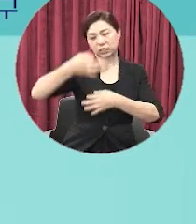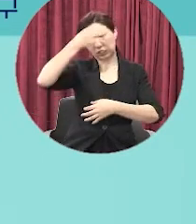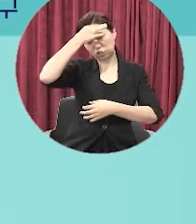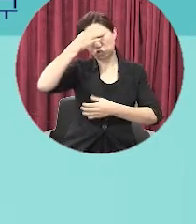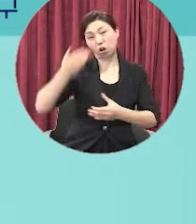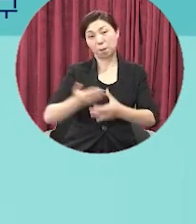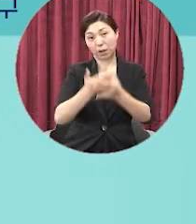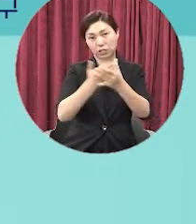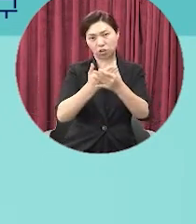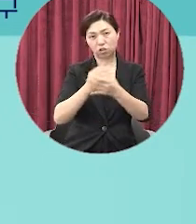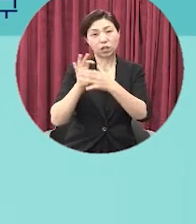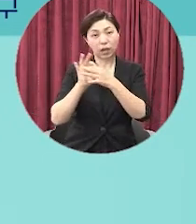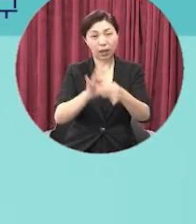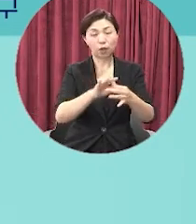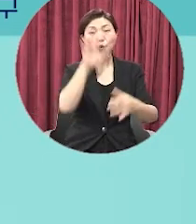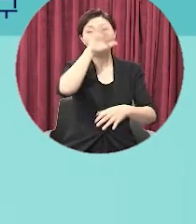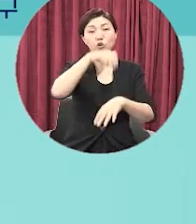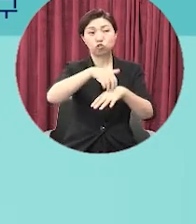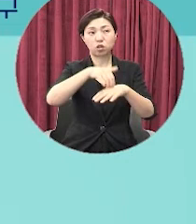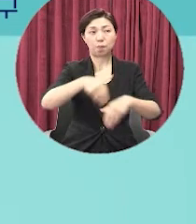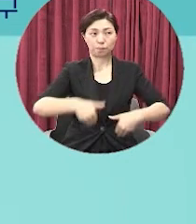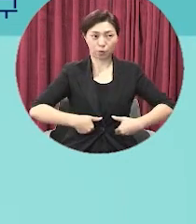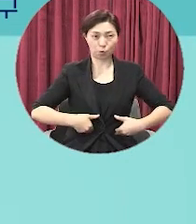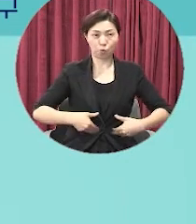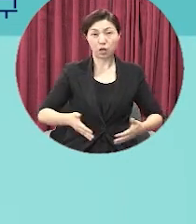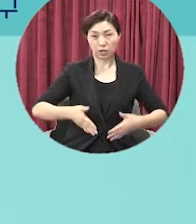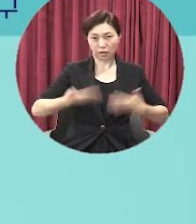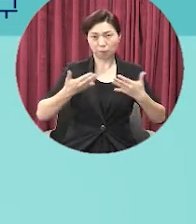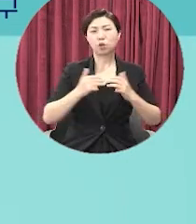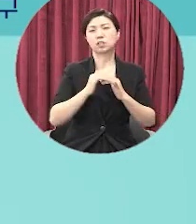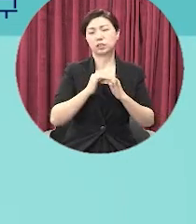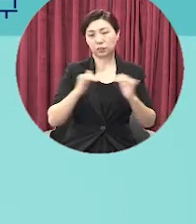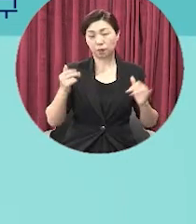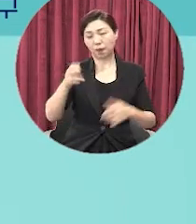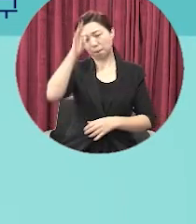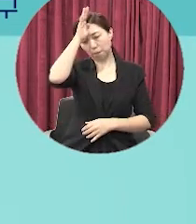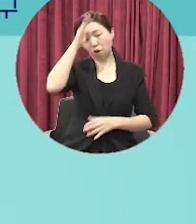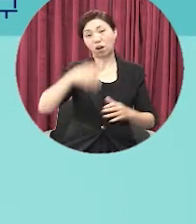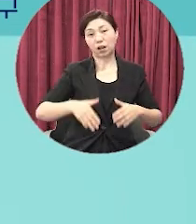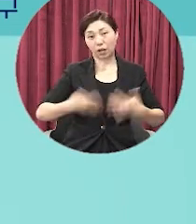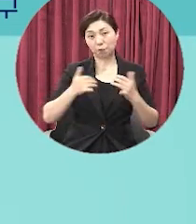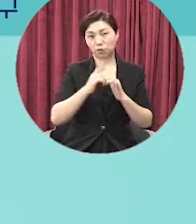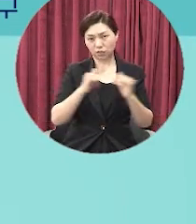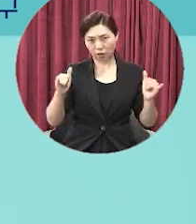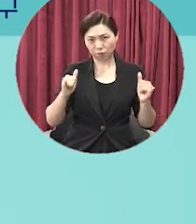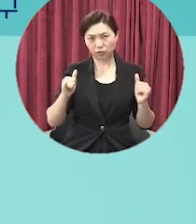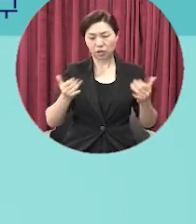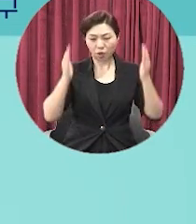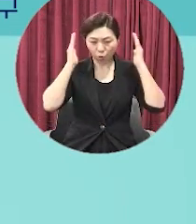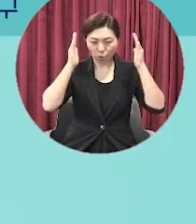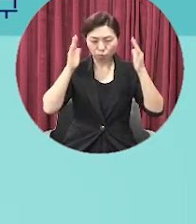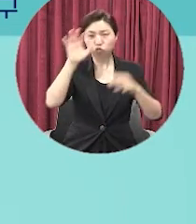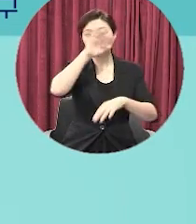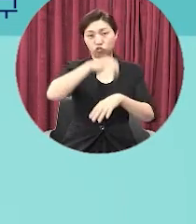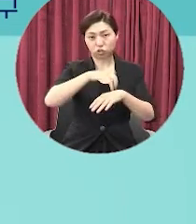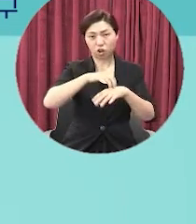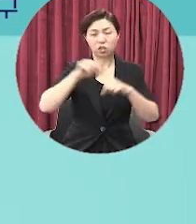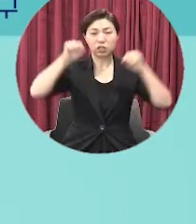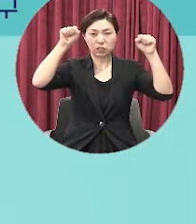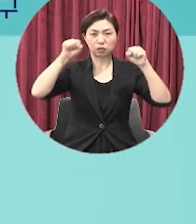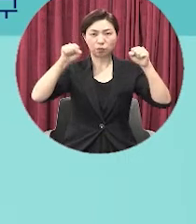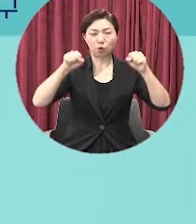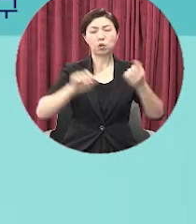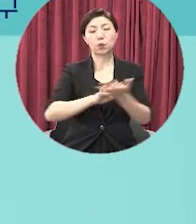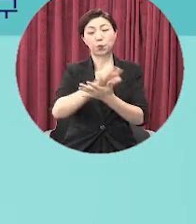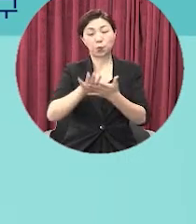되겠고 경증에서 은 취약 준비 라든지 학령기 학적 적은 훈련 그리고 스포츠나 여가활동 참여 일상